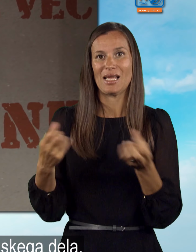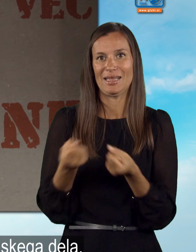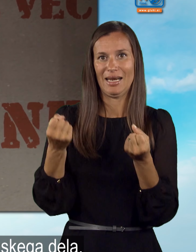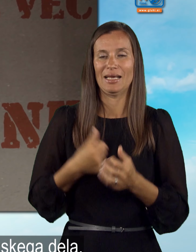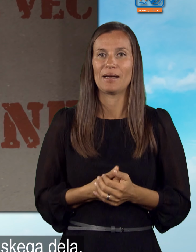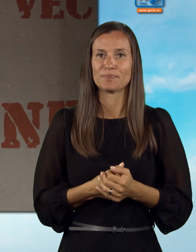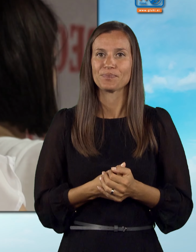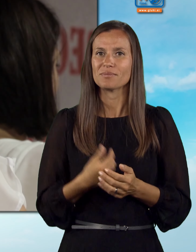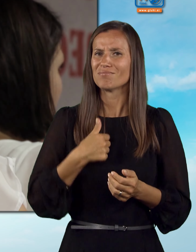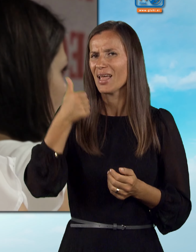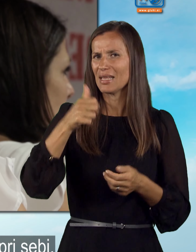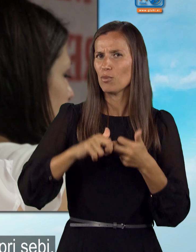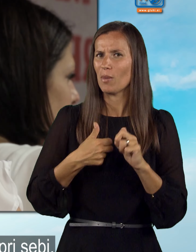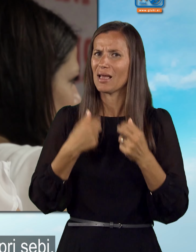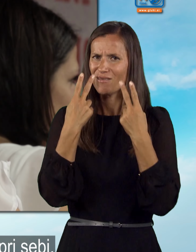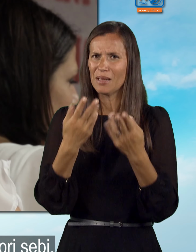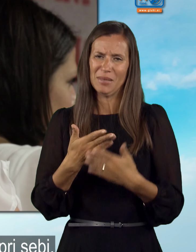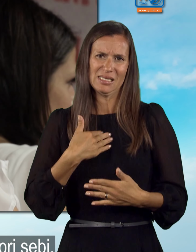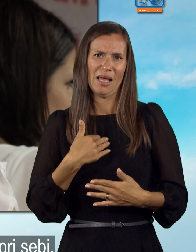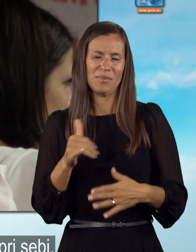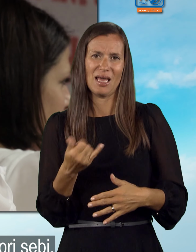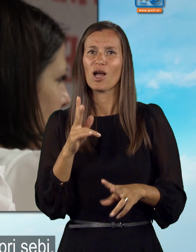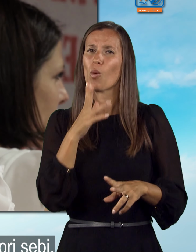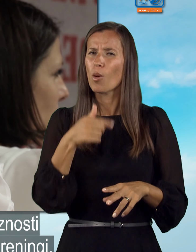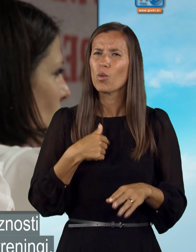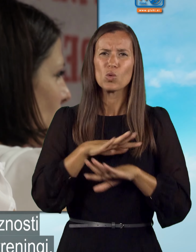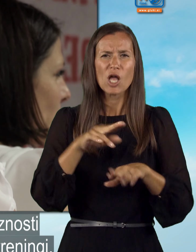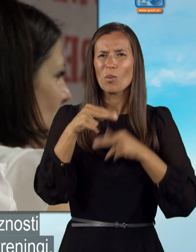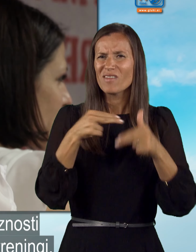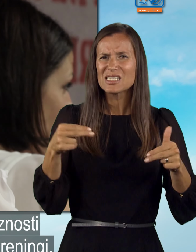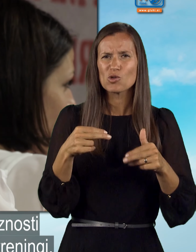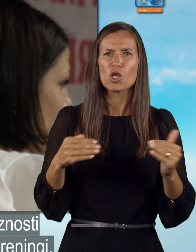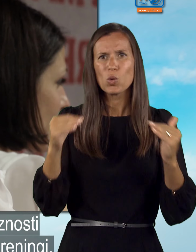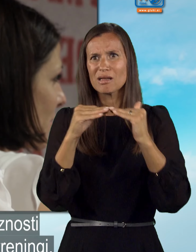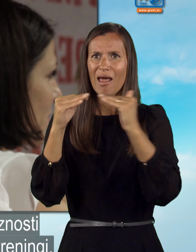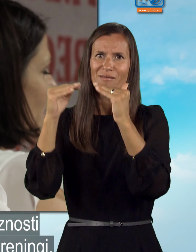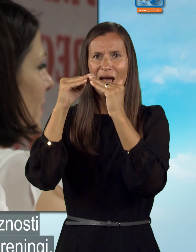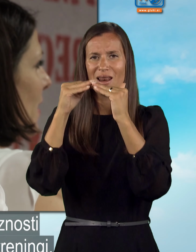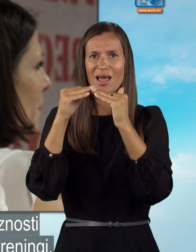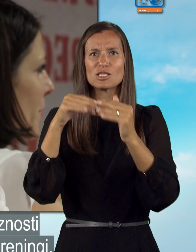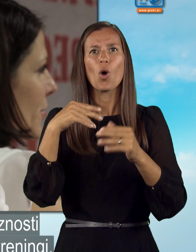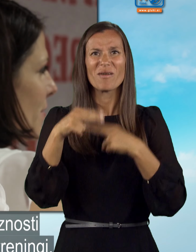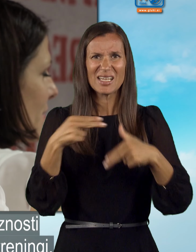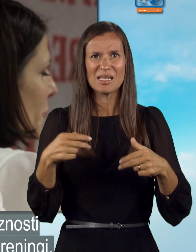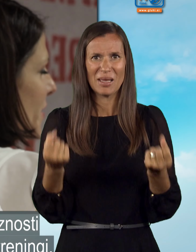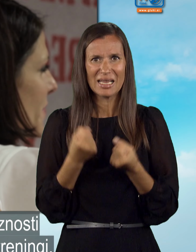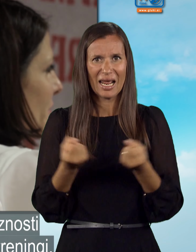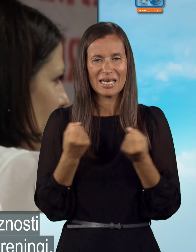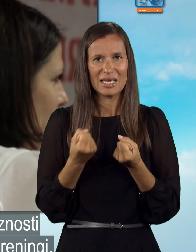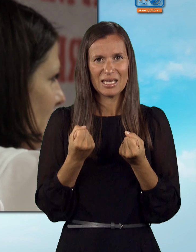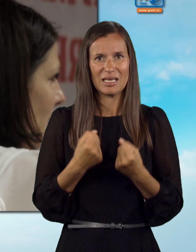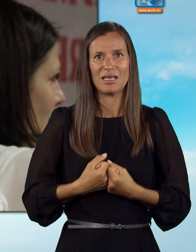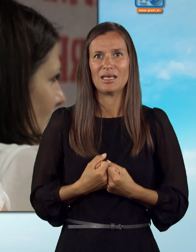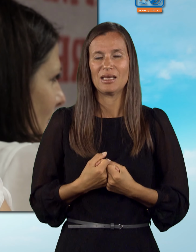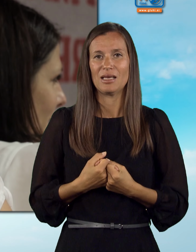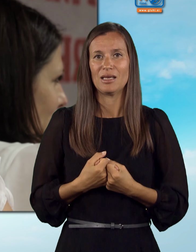in timskega treninga. Jaz edini problem, ki ga vidim pri sebi, je ta, kako bom vse obveznosti usklajevala pač z obveznimi